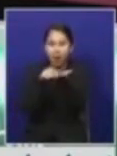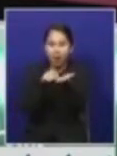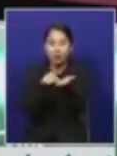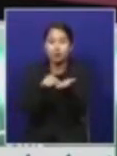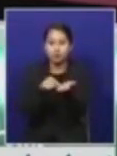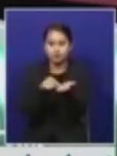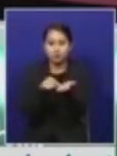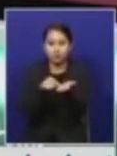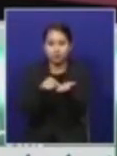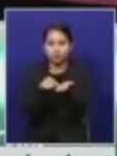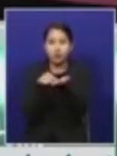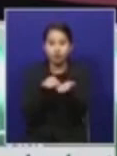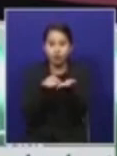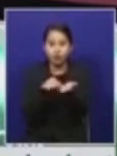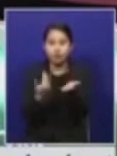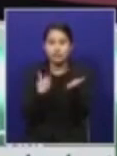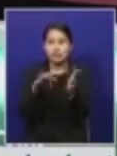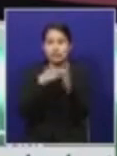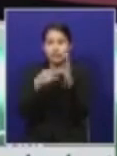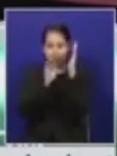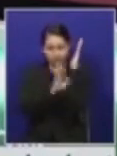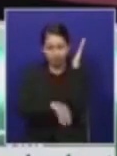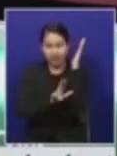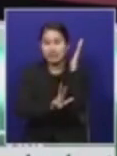แม่พี่น้องที่อยู่ในต่างประเทศไม่ว่าจะเป็นประเทศมาเลเซียอินโดนีเซียอียิปต์ปากีสถานอินเดียส่งคำร้องตอบส.ส.ในพื้นที่ 3จังหวัดอยากจะกลับบ้าน